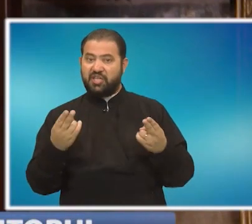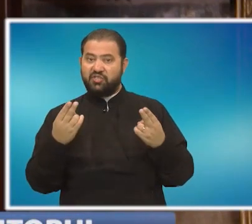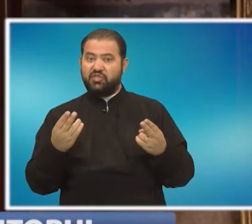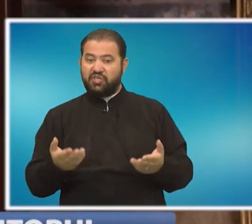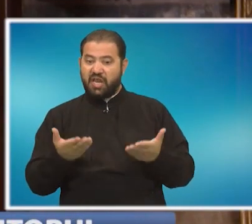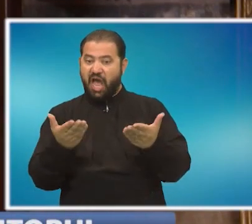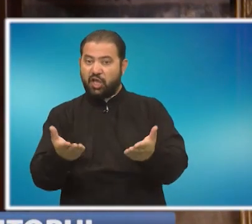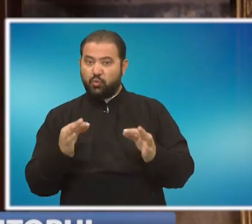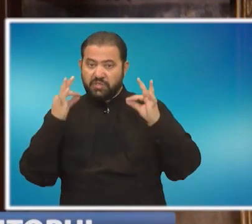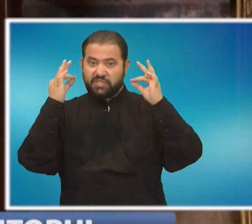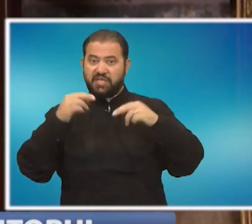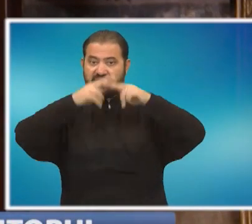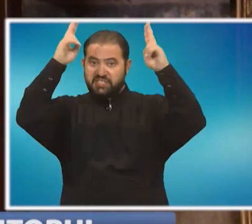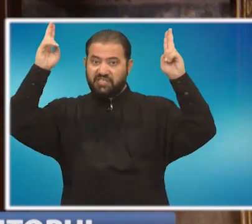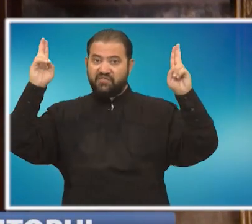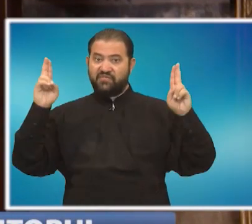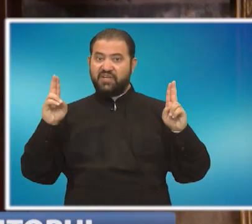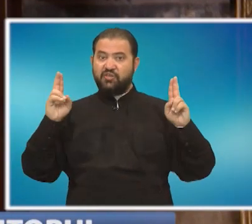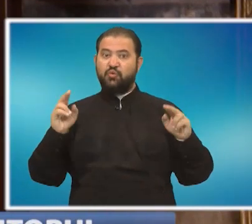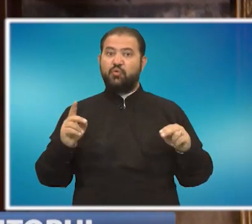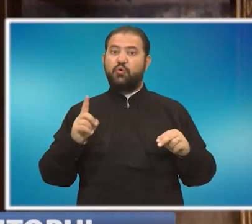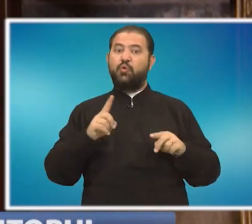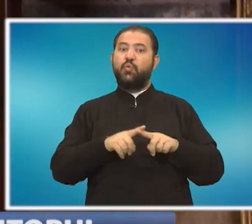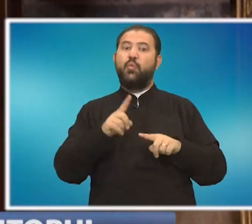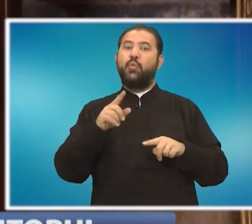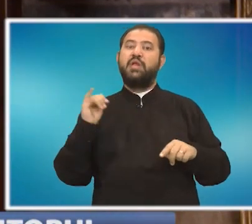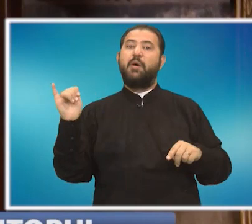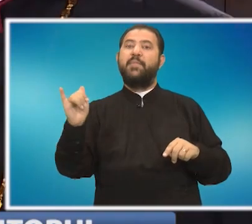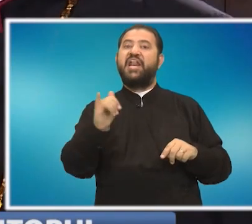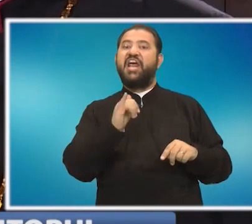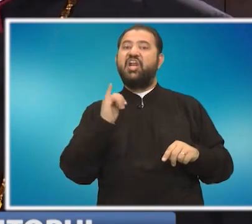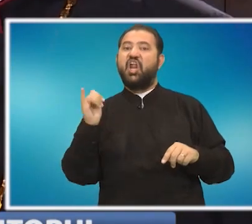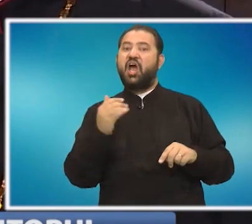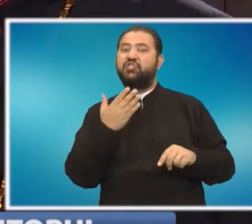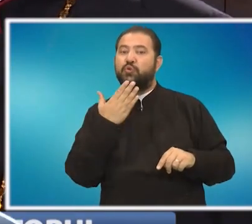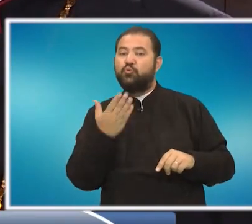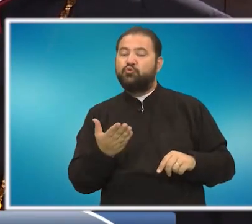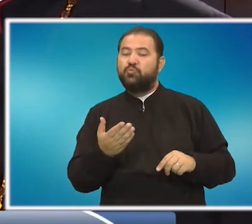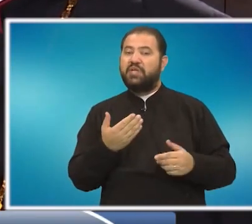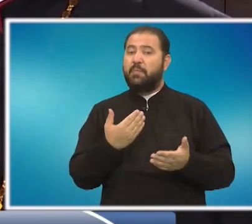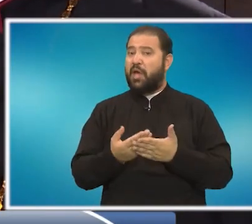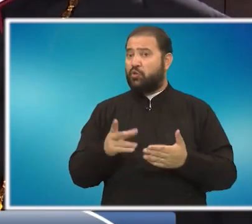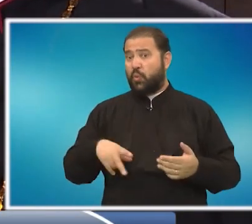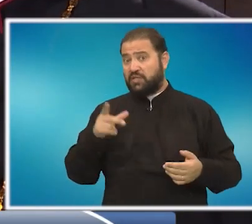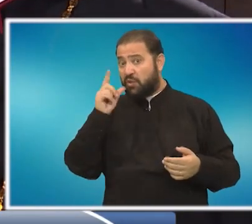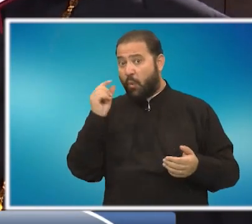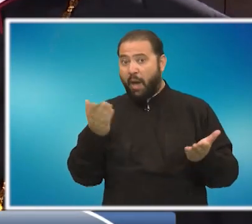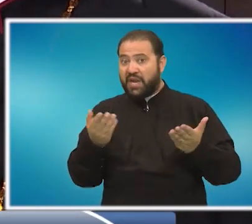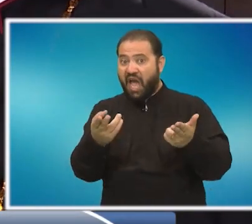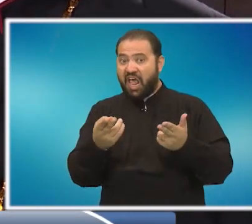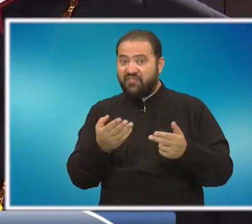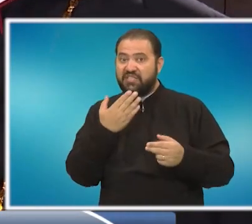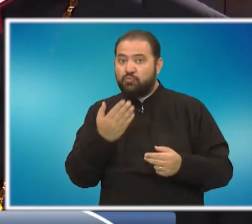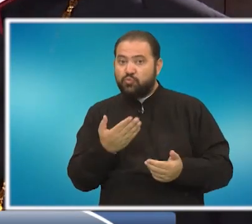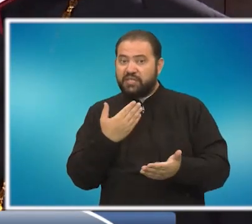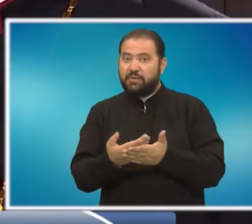cinstire adusă Sfântului Dimitrie cu un pelerinaj de mulțumire, pentru că sunt și cei care vin să